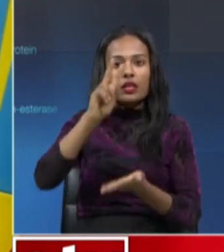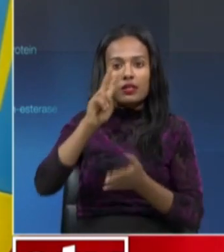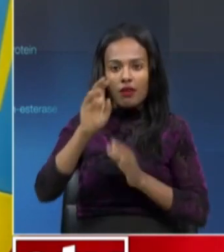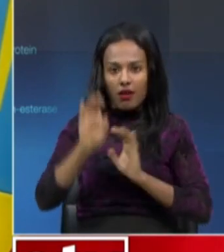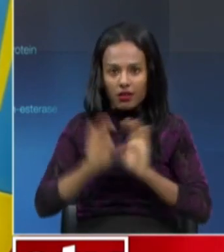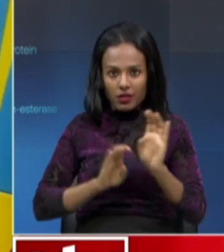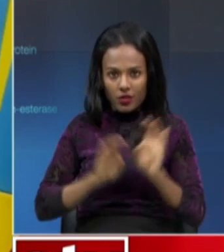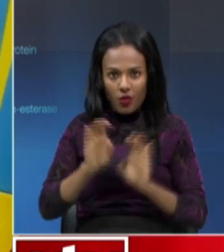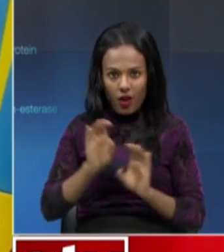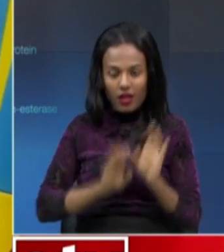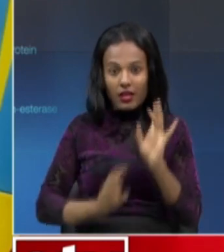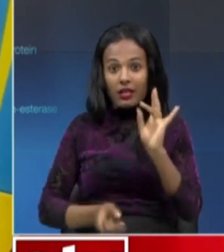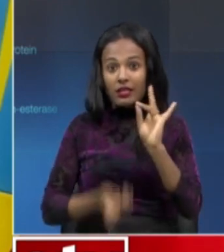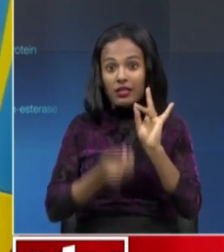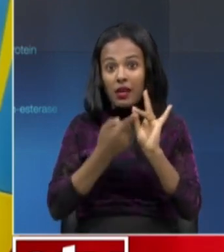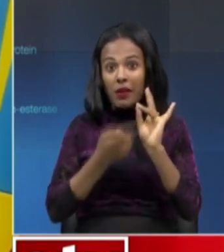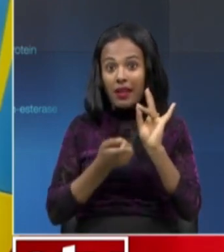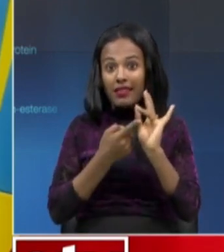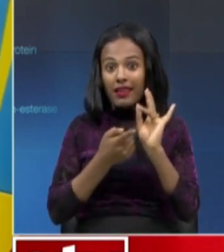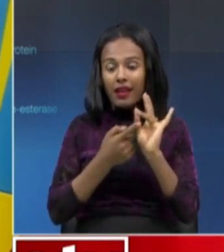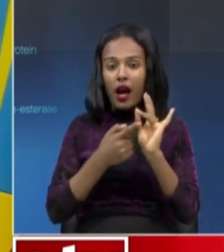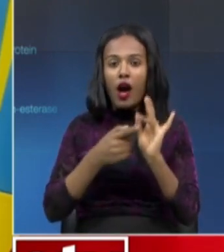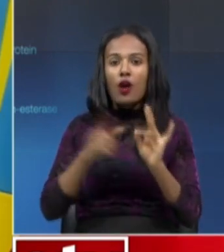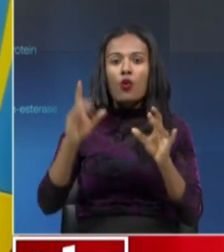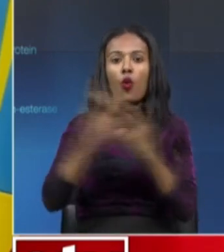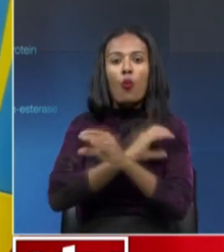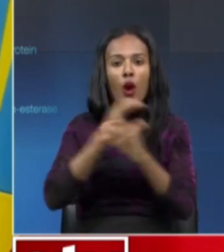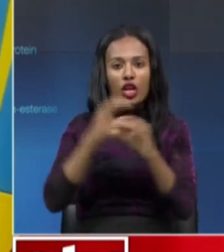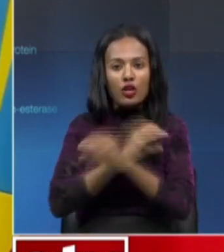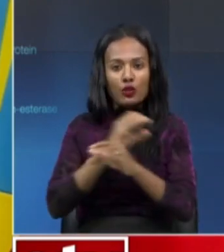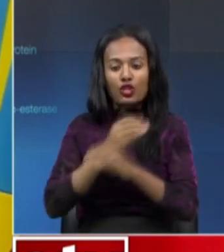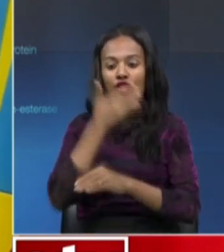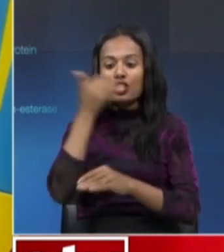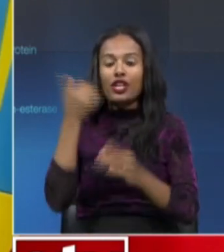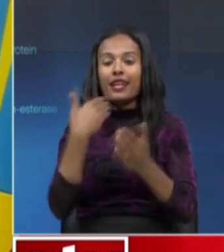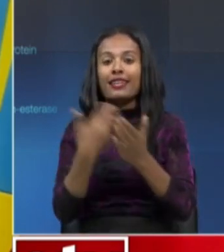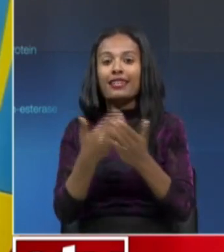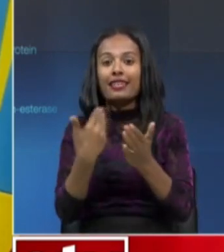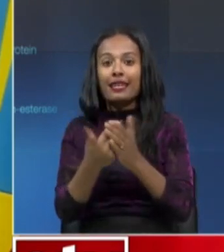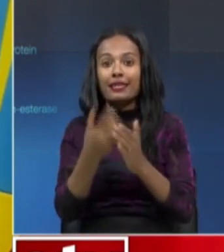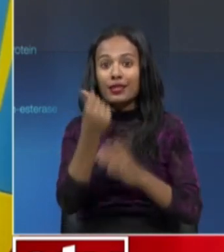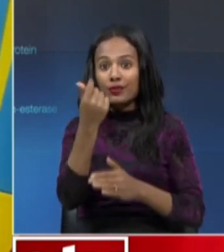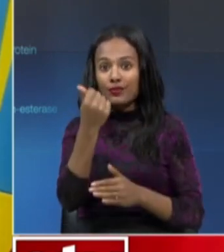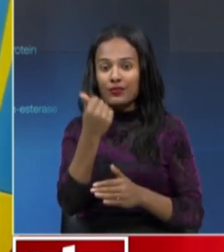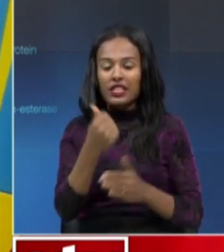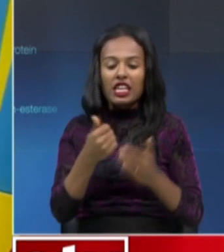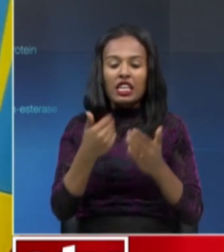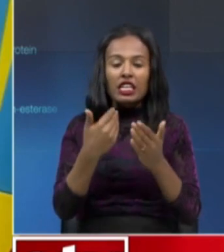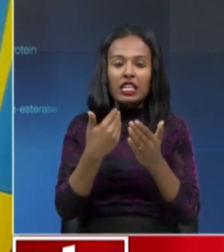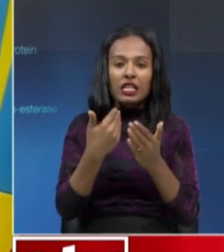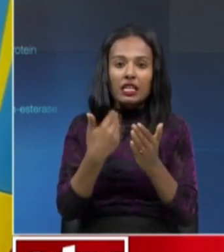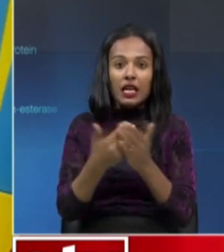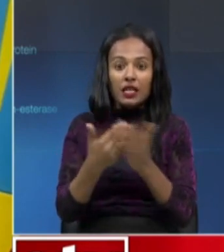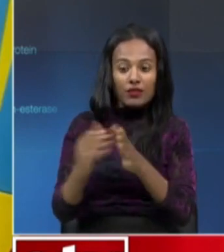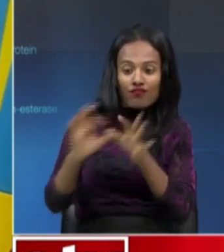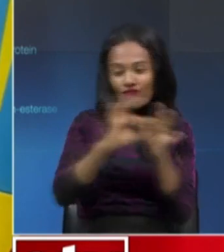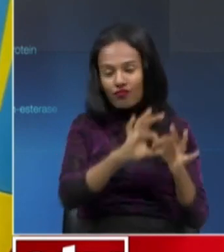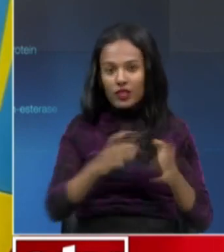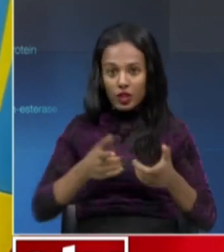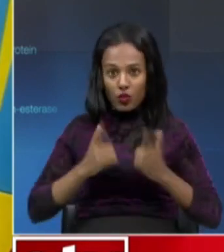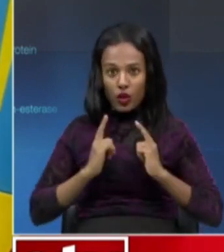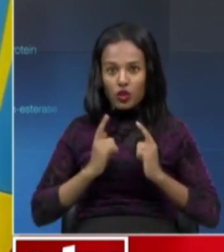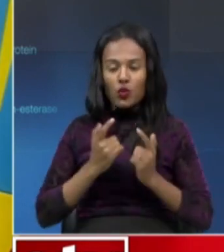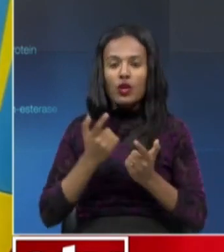ተደርጓል። ሰባተኛ ኩባንያዎች የተሻለ ገንዘብ የገንዘብ ፍሰት እንዲኖራቸው